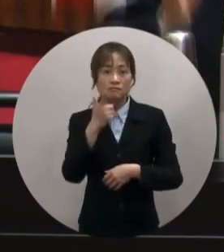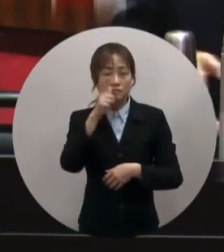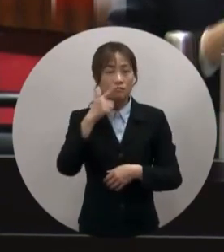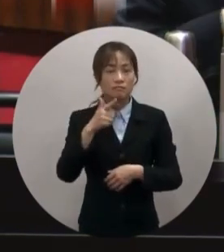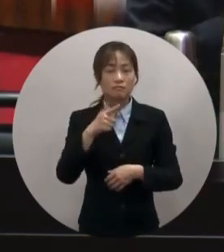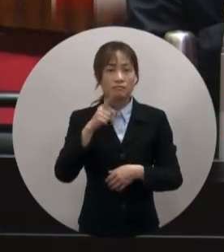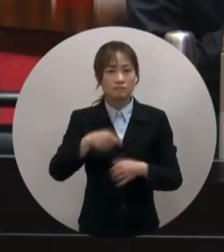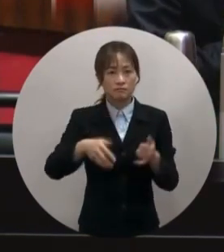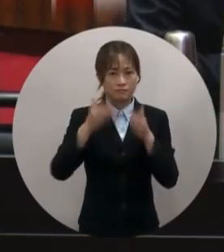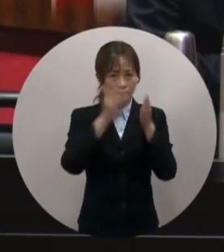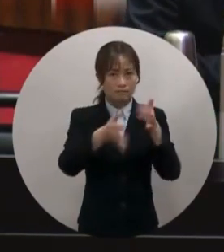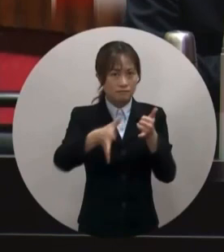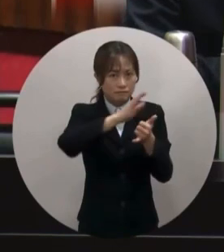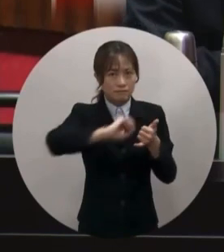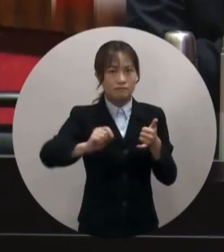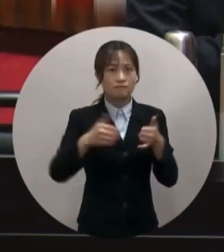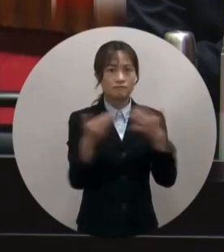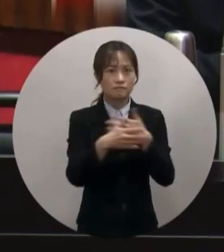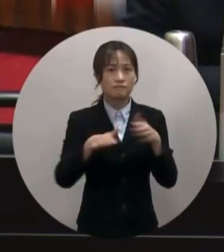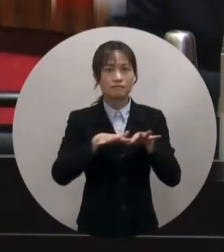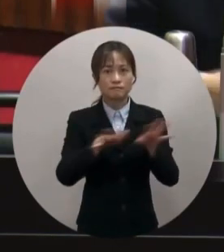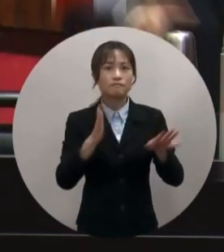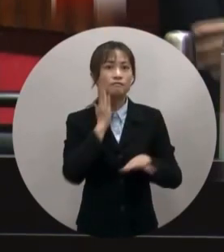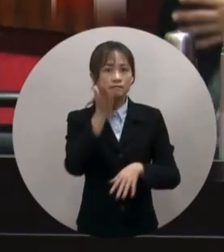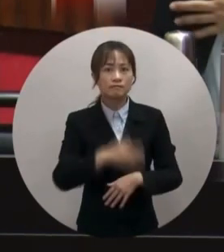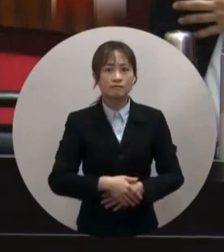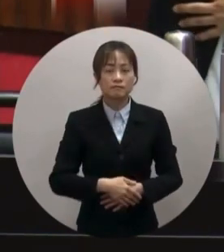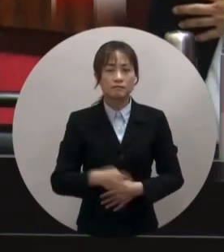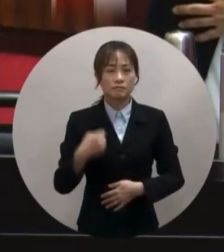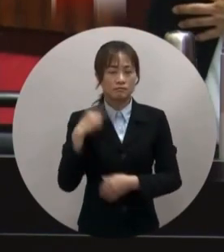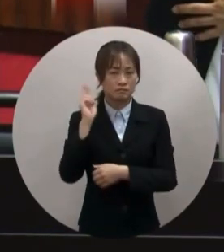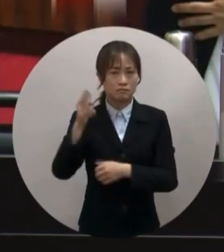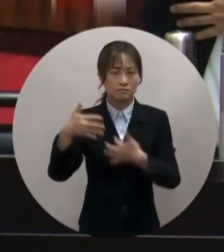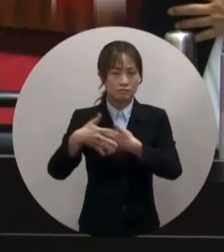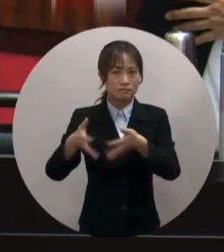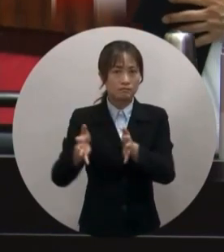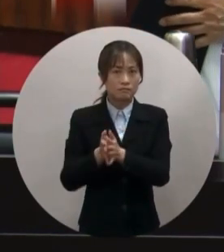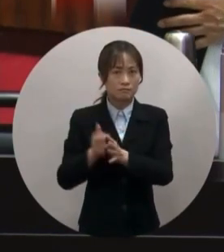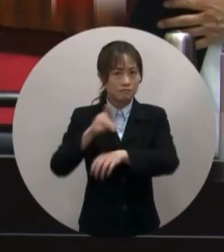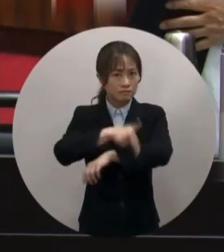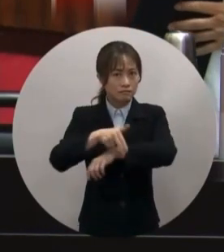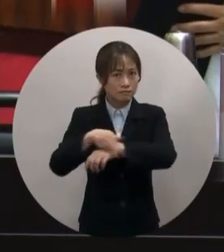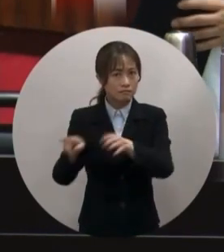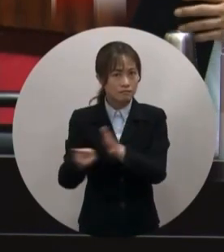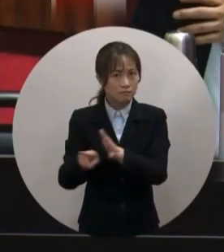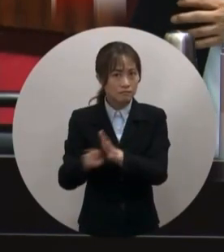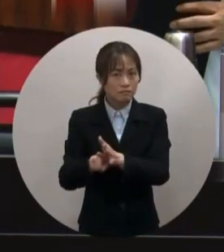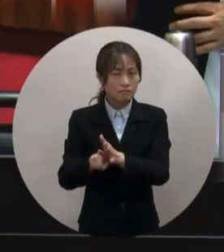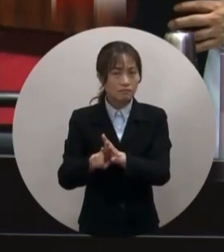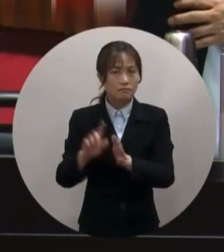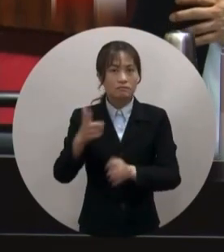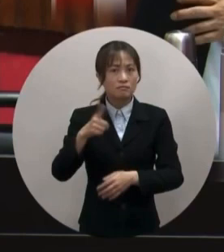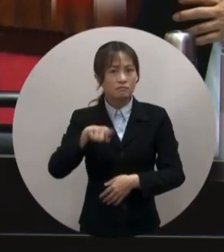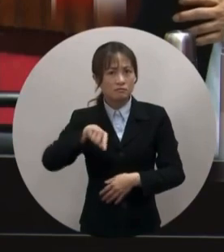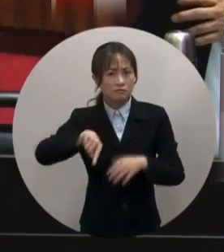我有交代交通部也請他們幾歲不是說只有圓棟隊中